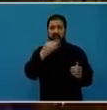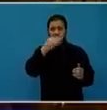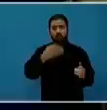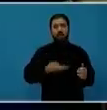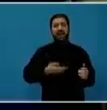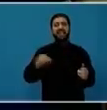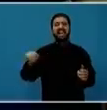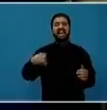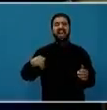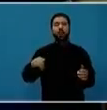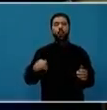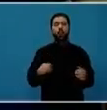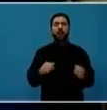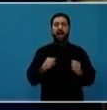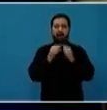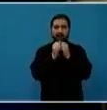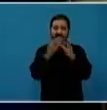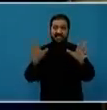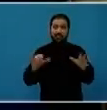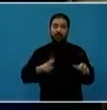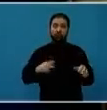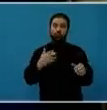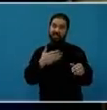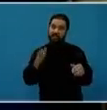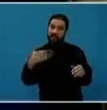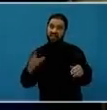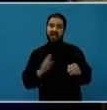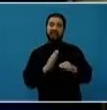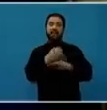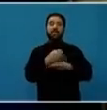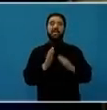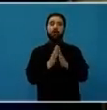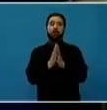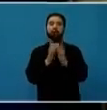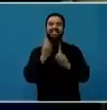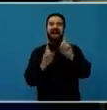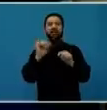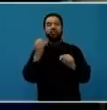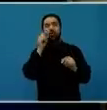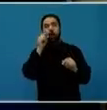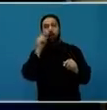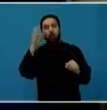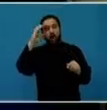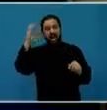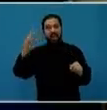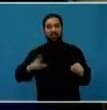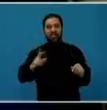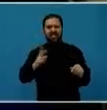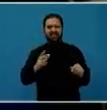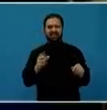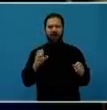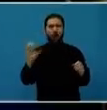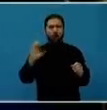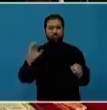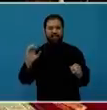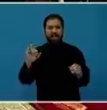blestemele sunt îndepărtate prin rugăciune dacă și creștinul este conștient de acest lucru și dacă nu vede aceste